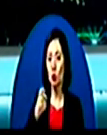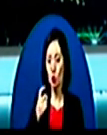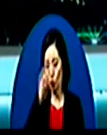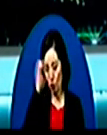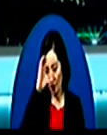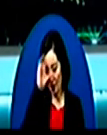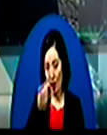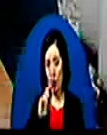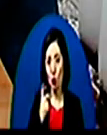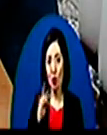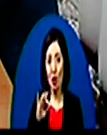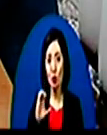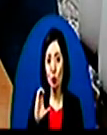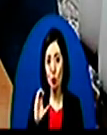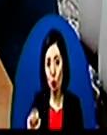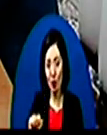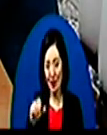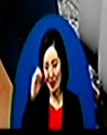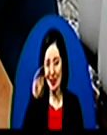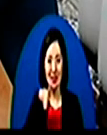байна.